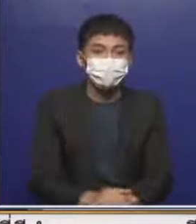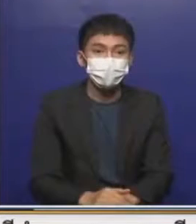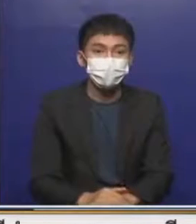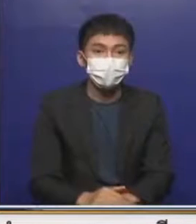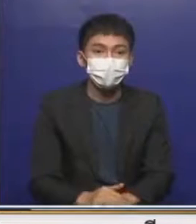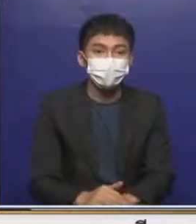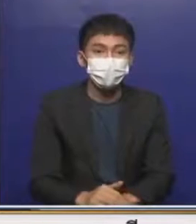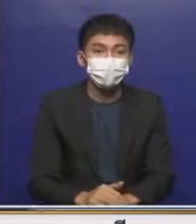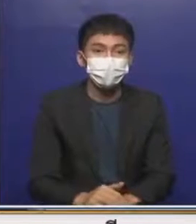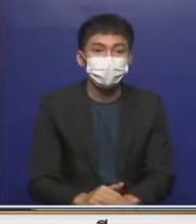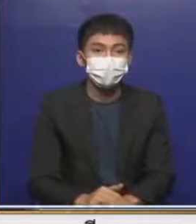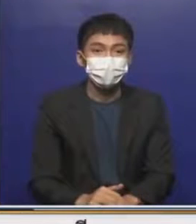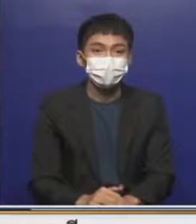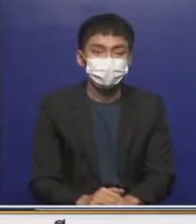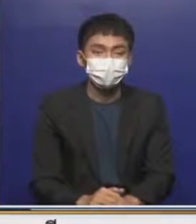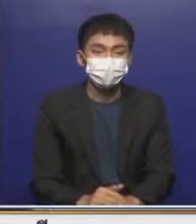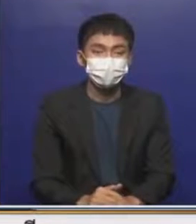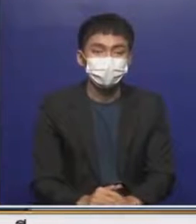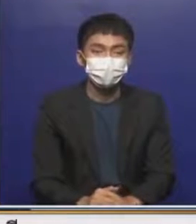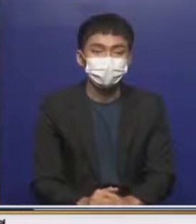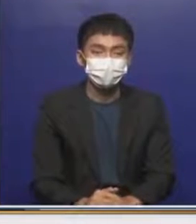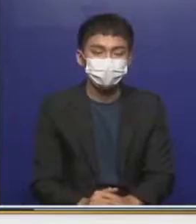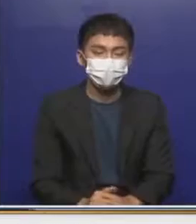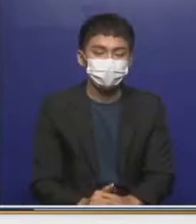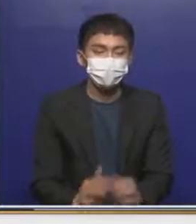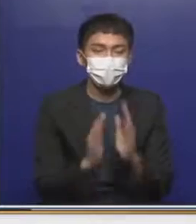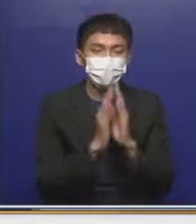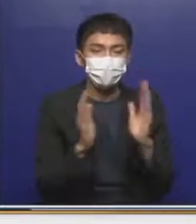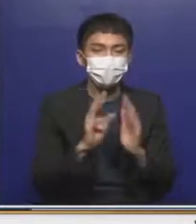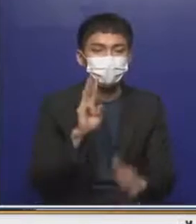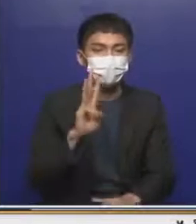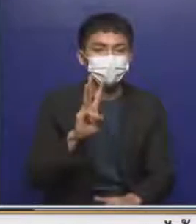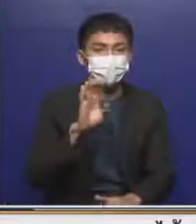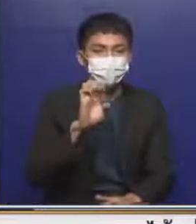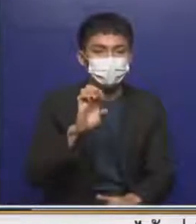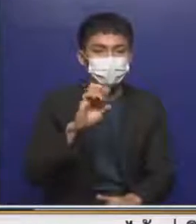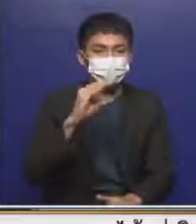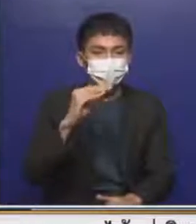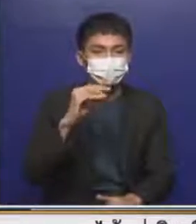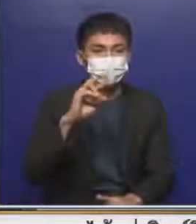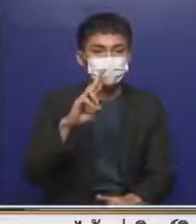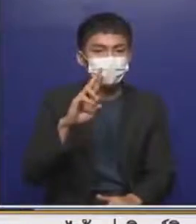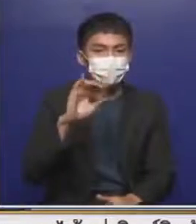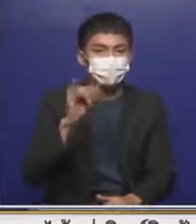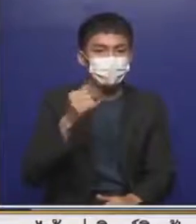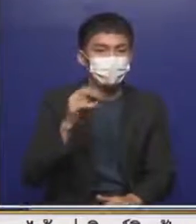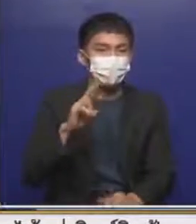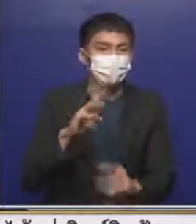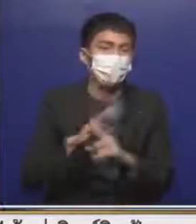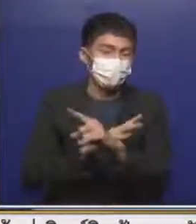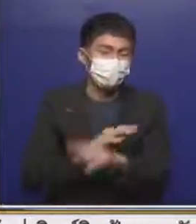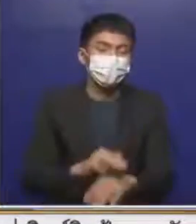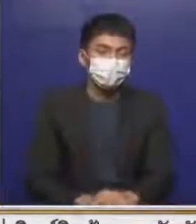อบคุณทรุธนะครับขอบคทัง